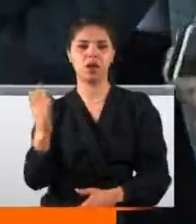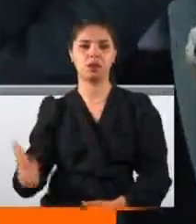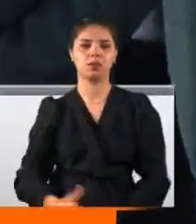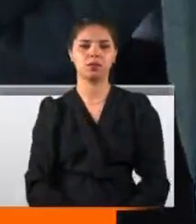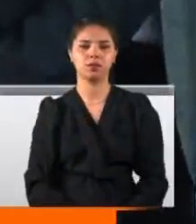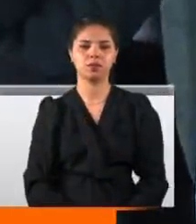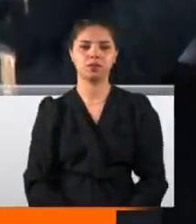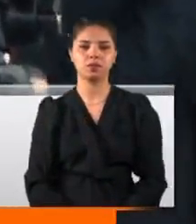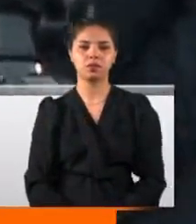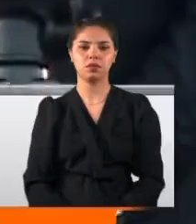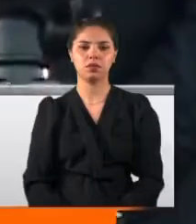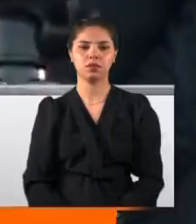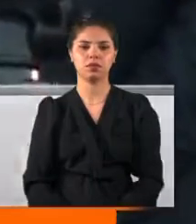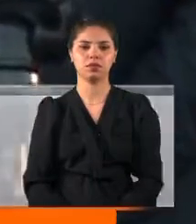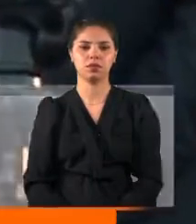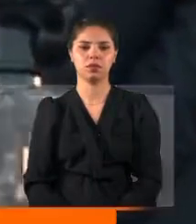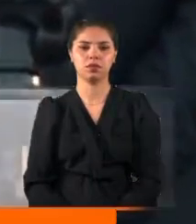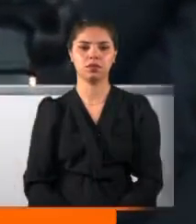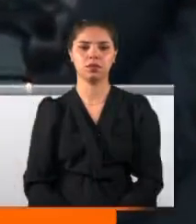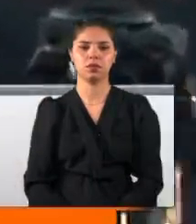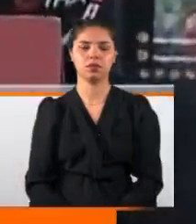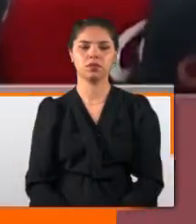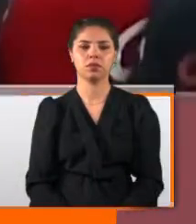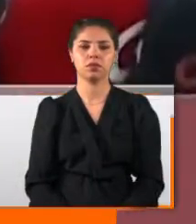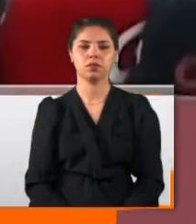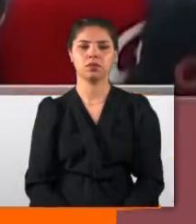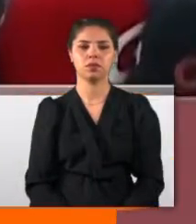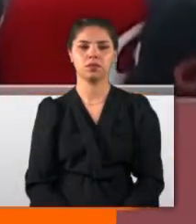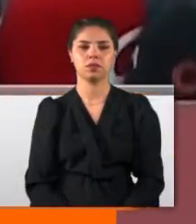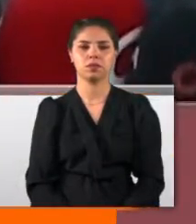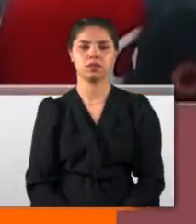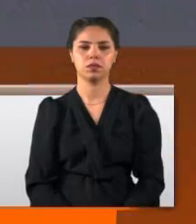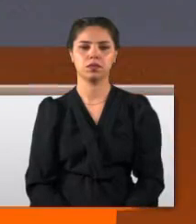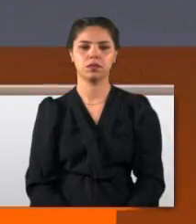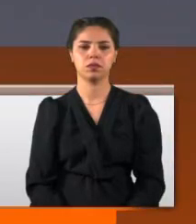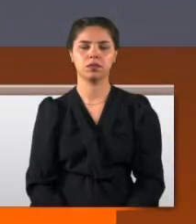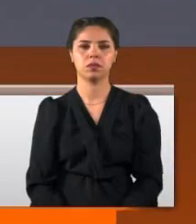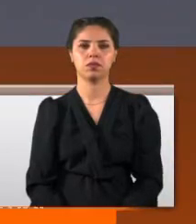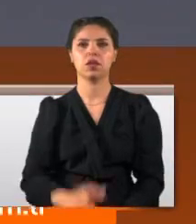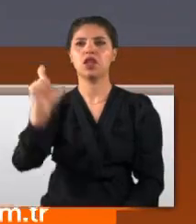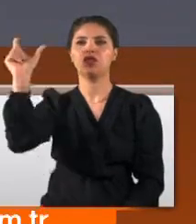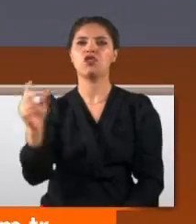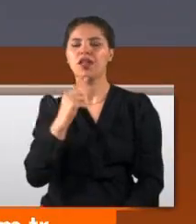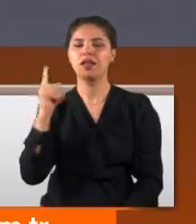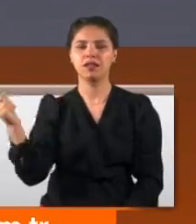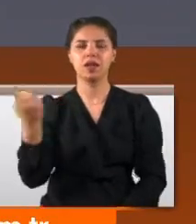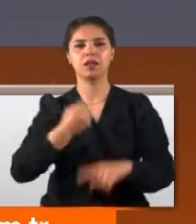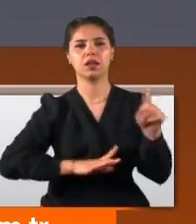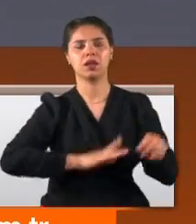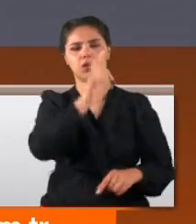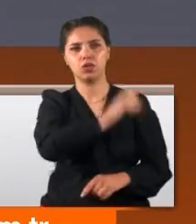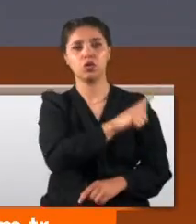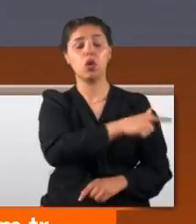Canan yüreklidir, Canan cesurdur, Canan bizimdir. Kaftancıoğlu, Kılıçdaroğlu genel